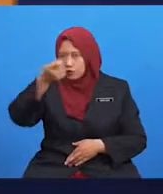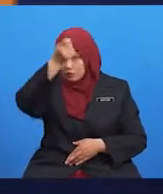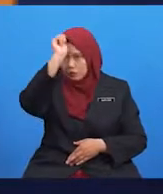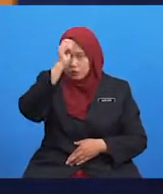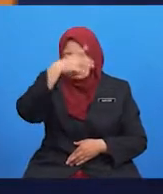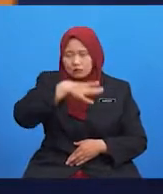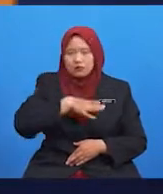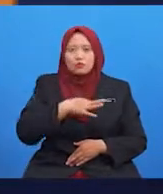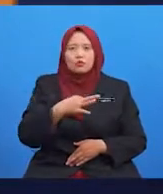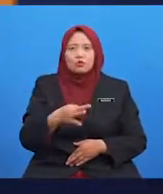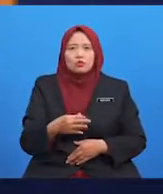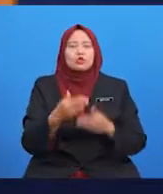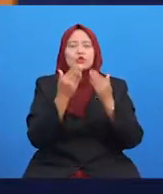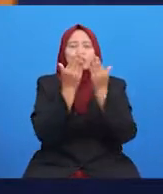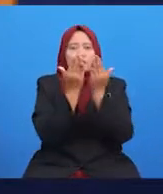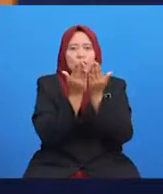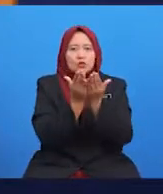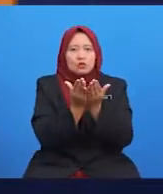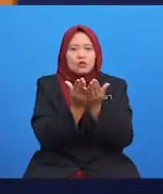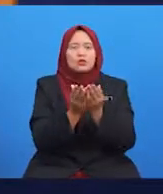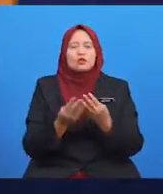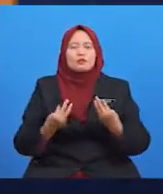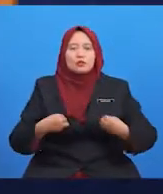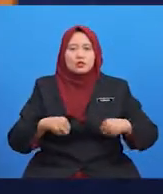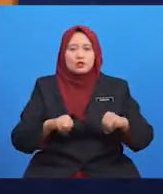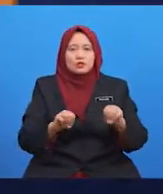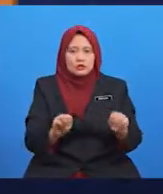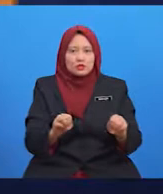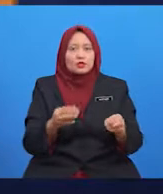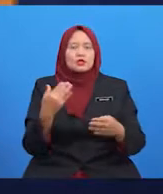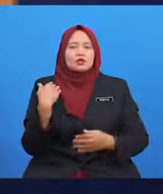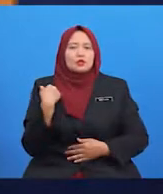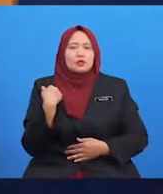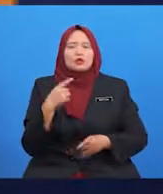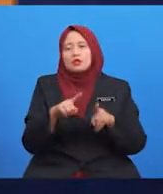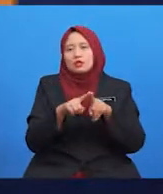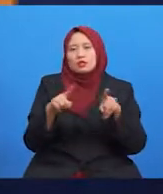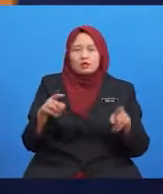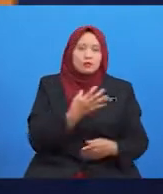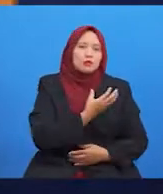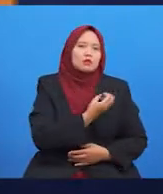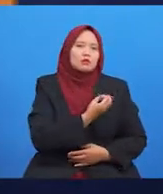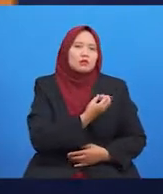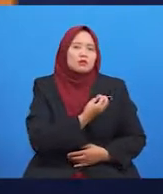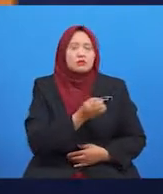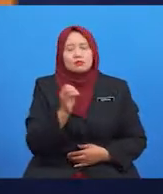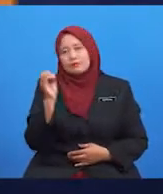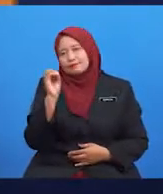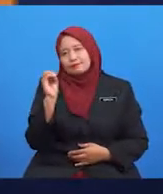Doanya masih mengambang, tapi degup jantungnya sudah lama